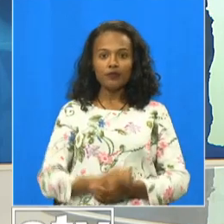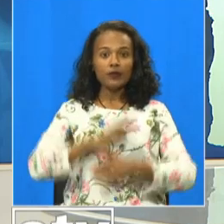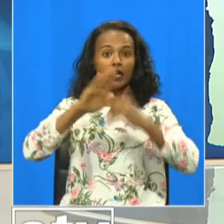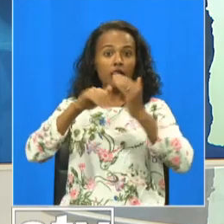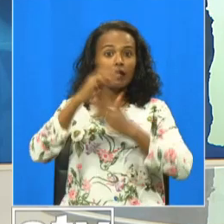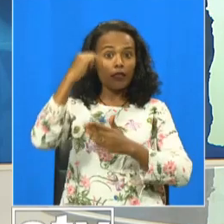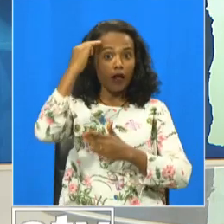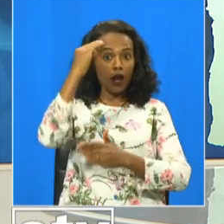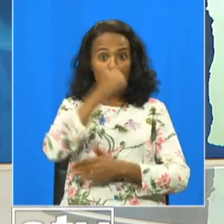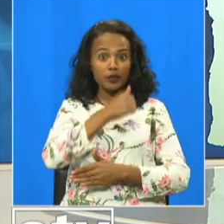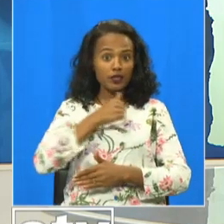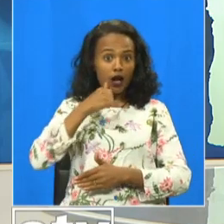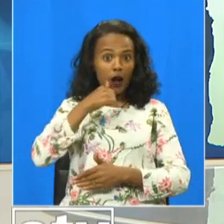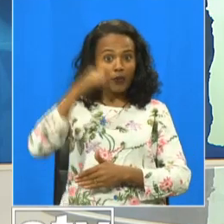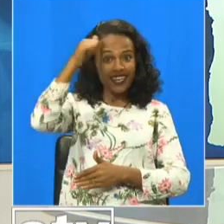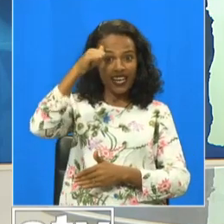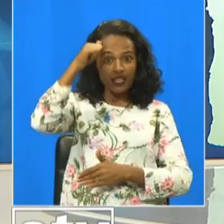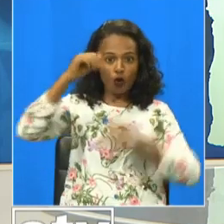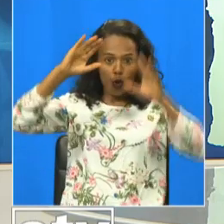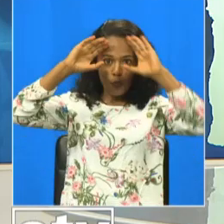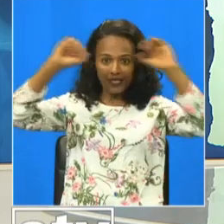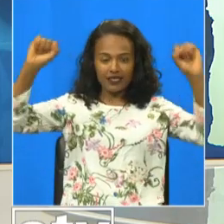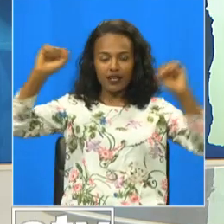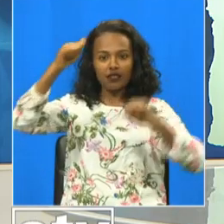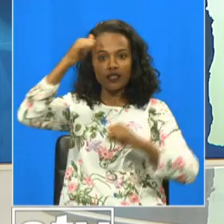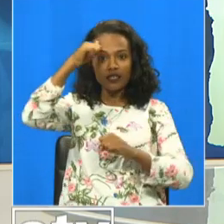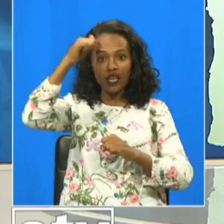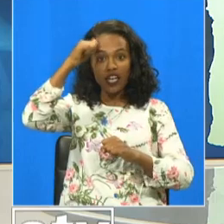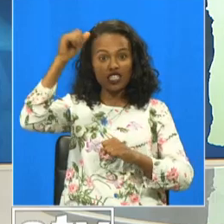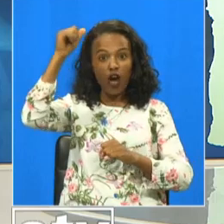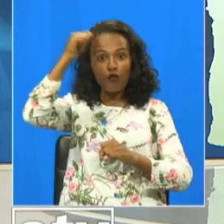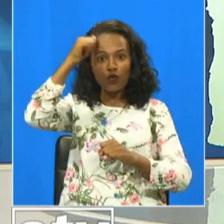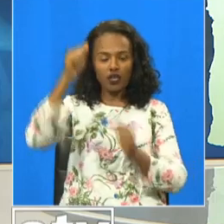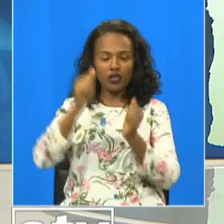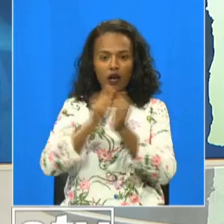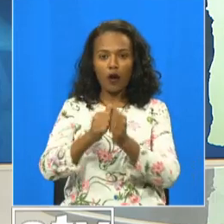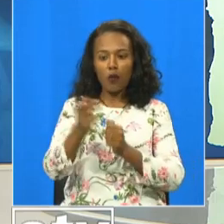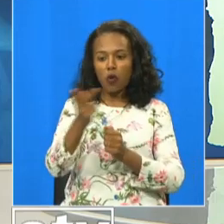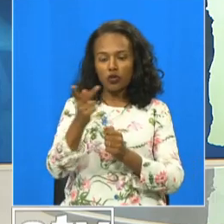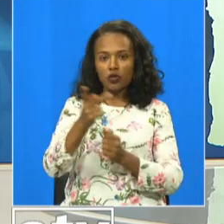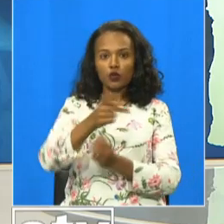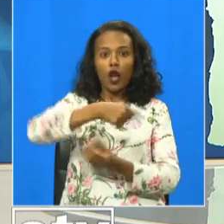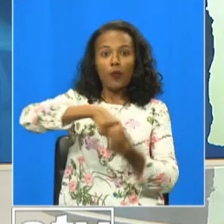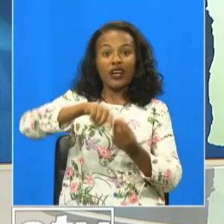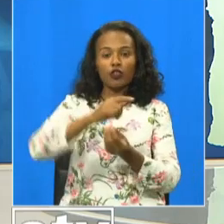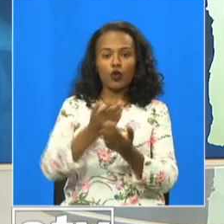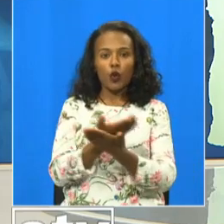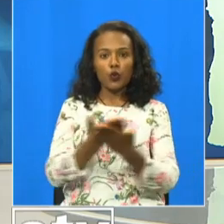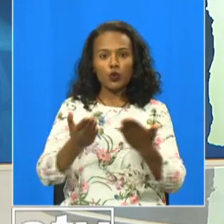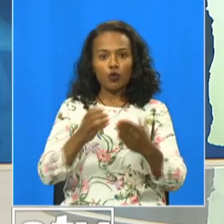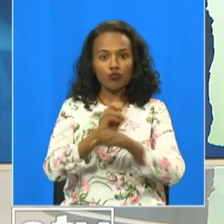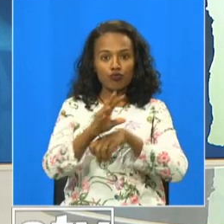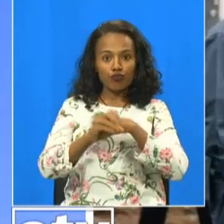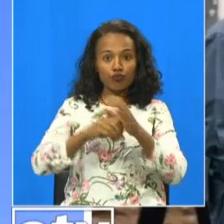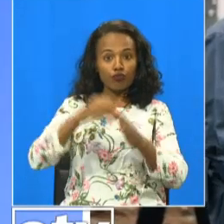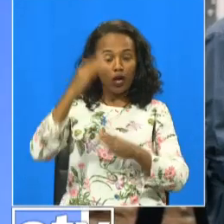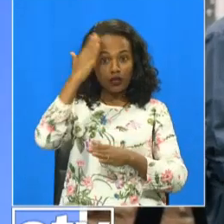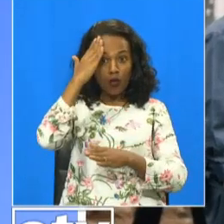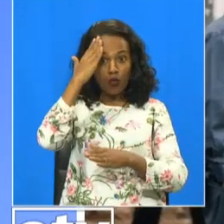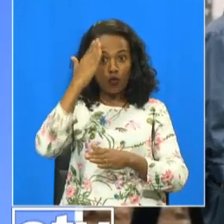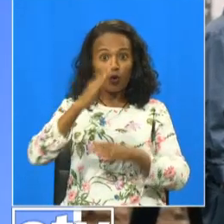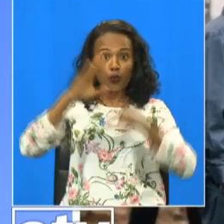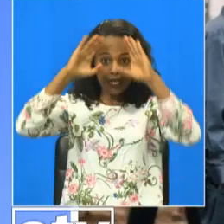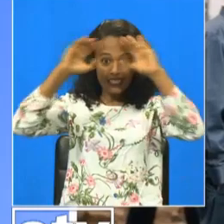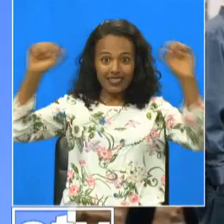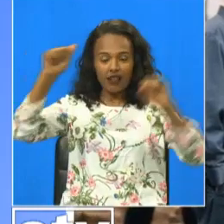ጠቅላይ ሚኒስትር አብይ አህመድ ከኤርትራው ፕሬዝዳንት ኢሳያስ አፈወርቂ ጋር በሁለትዮሽና በቀጠናዊ ጉዳዮች ላይ እንደሚመክሩ አስታወቁ። ፕሬዝዳንት ኢሳያስ